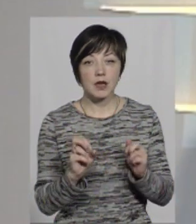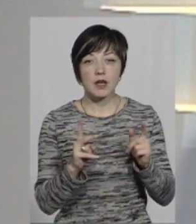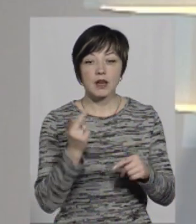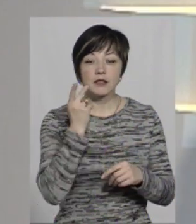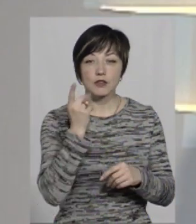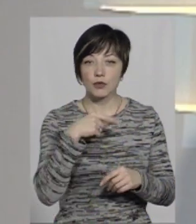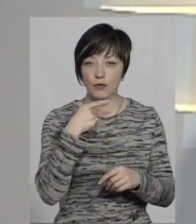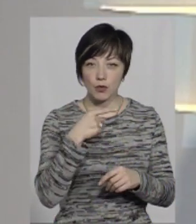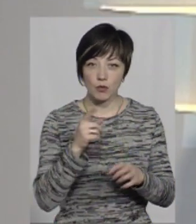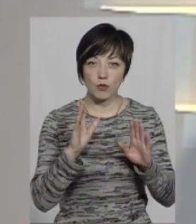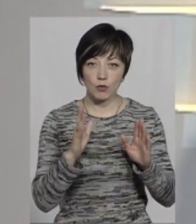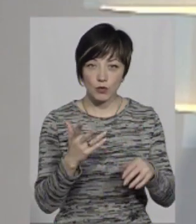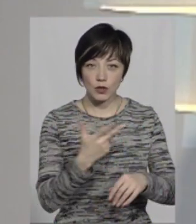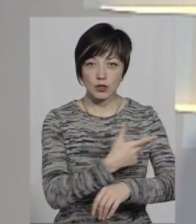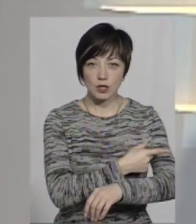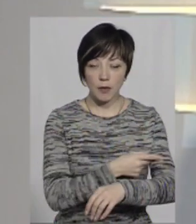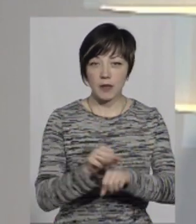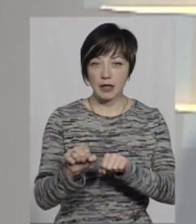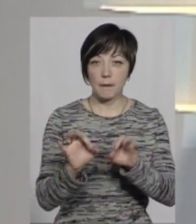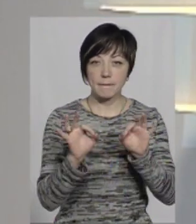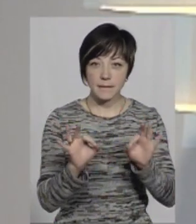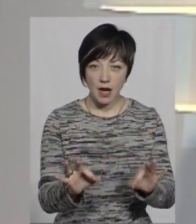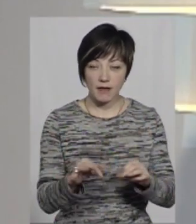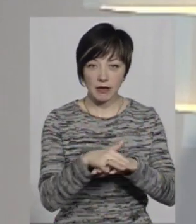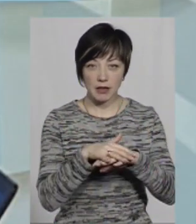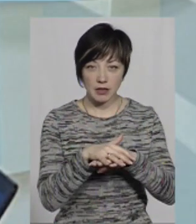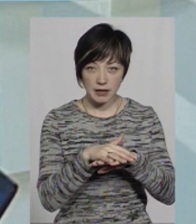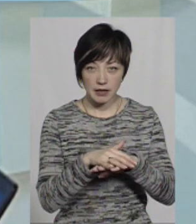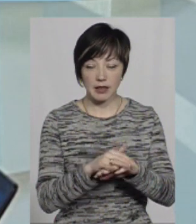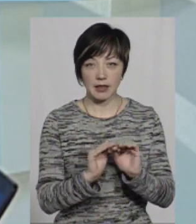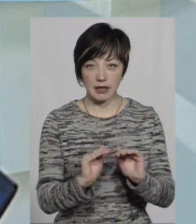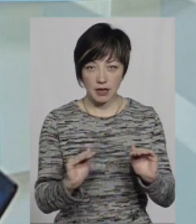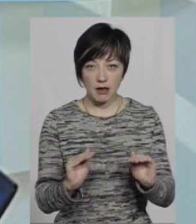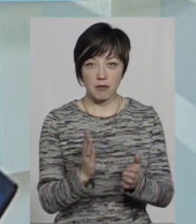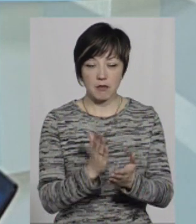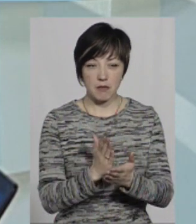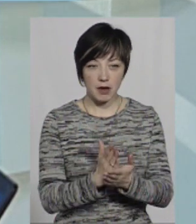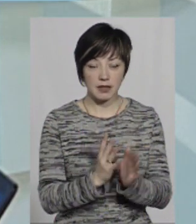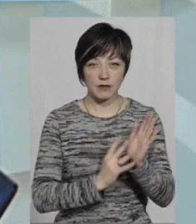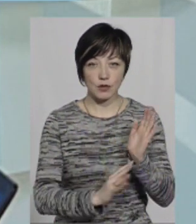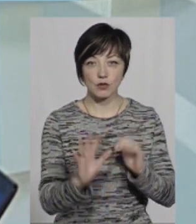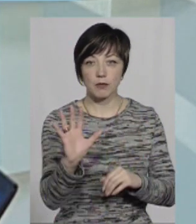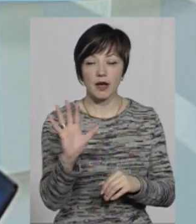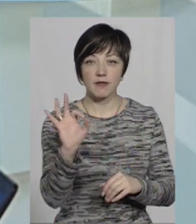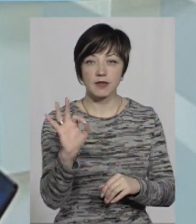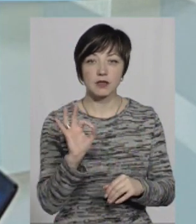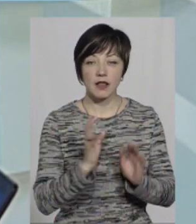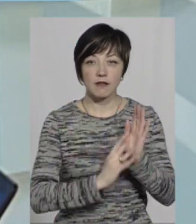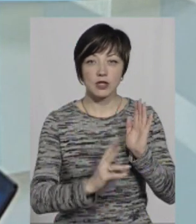як ми завжди говоримо, як буде щеплене, правильно, дитяче населення, будуть мати вакциновано